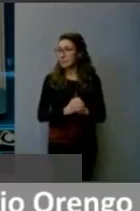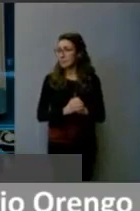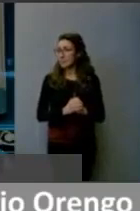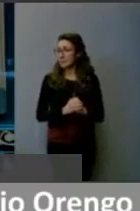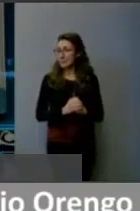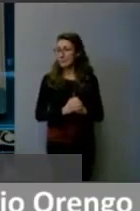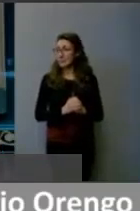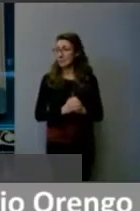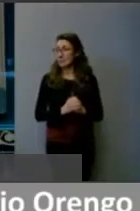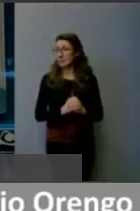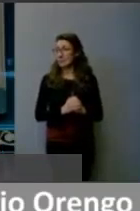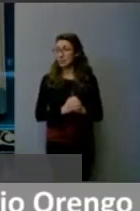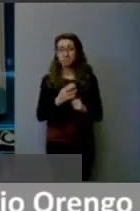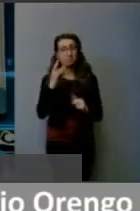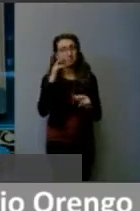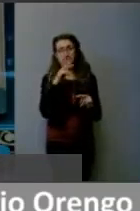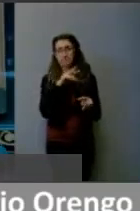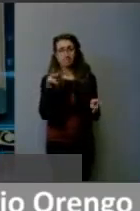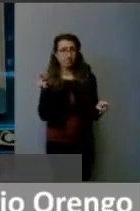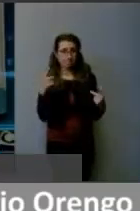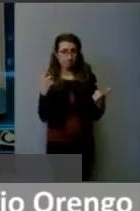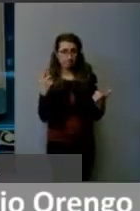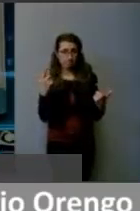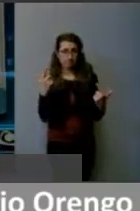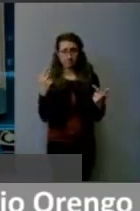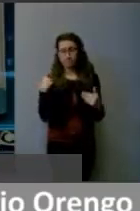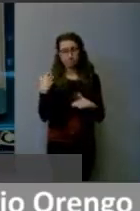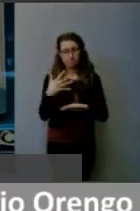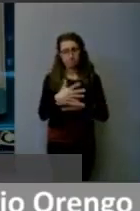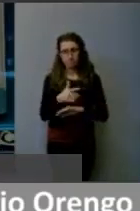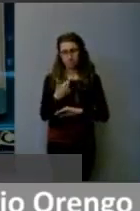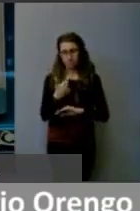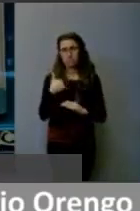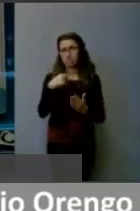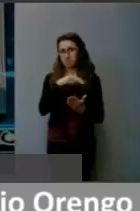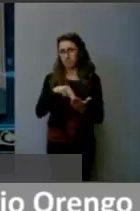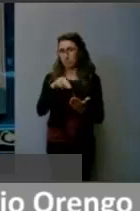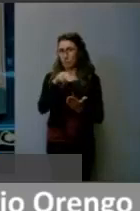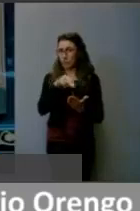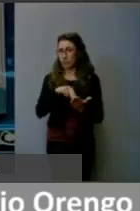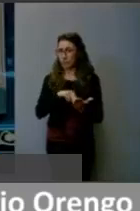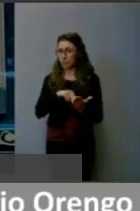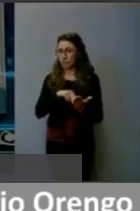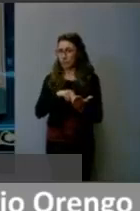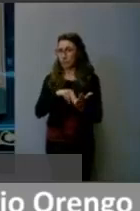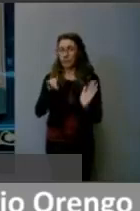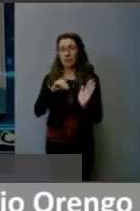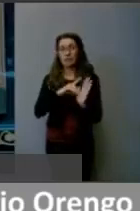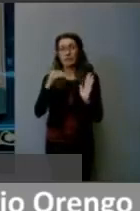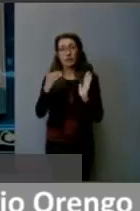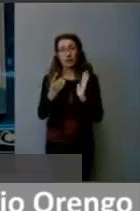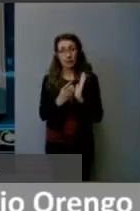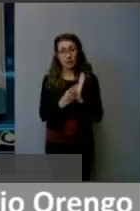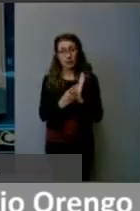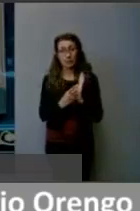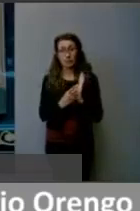Non essendoci richieste di intervento, pongo in votazione la delibera